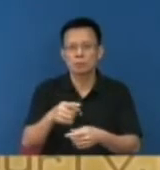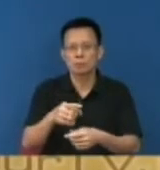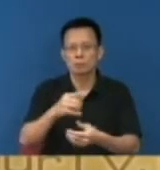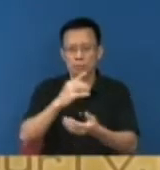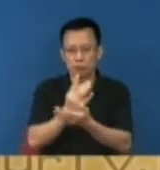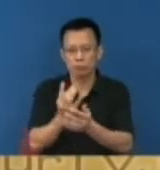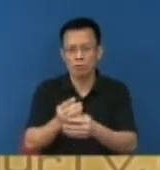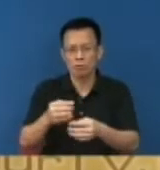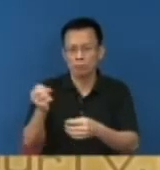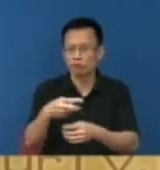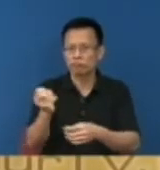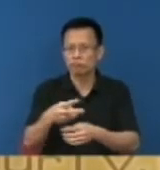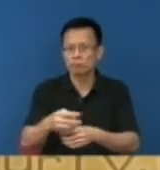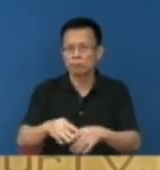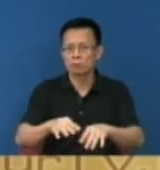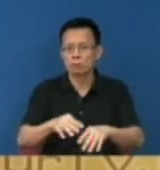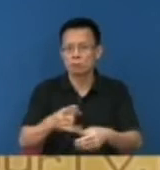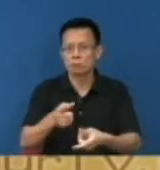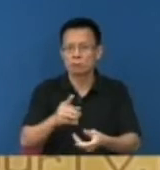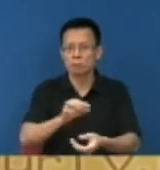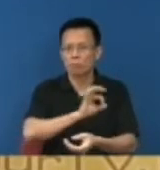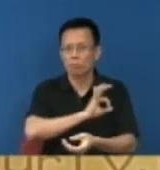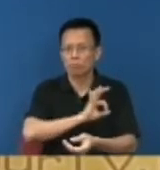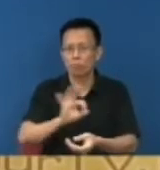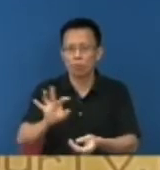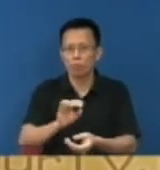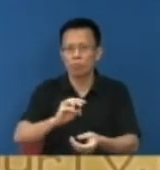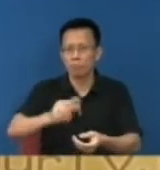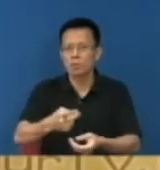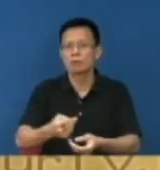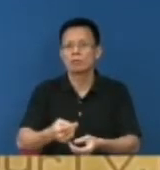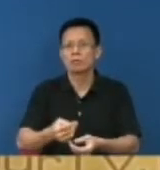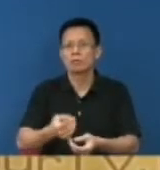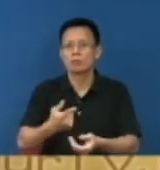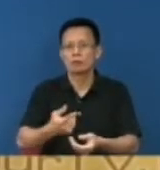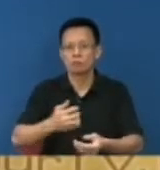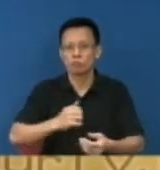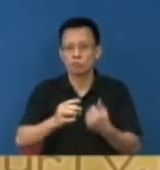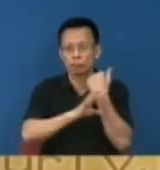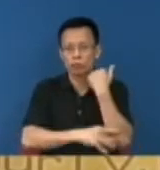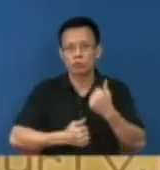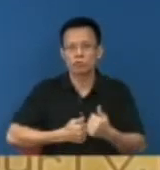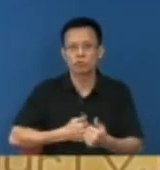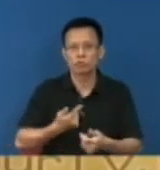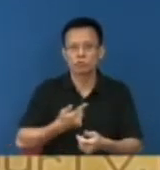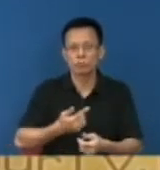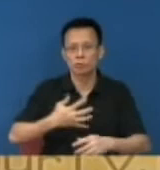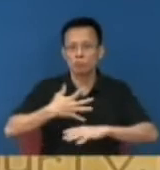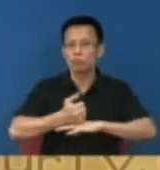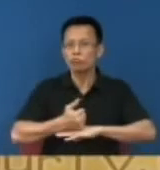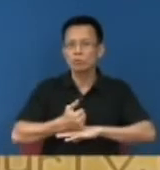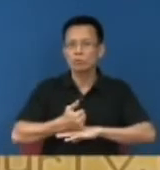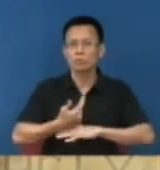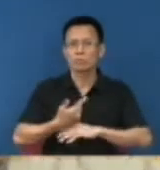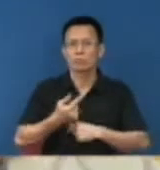要動。而這個律師會的主席其實有很多人說他是建制派啦，我就不